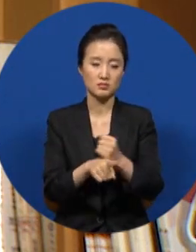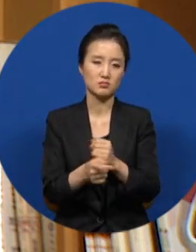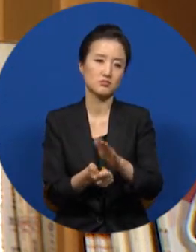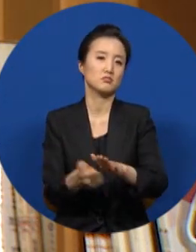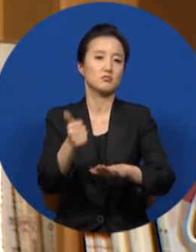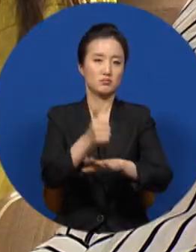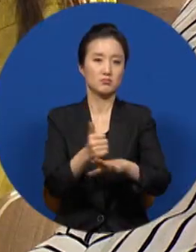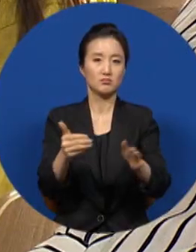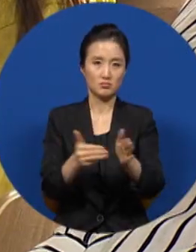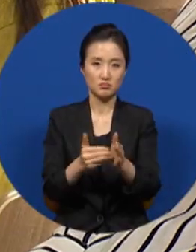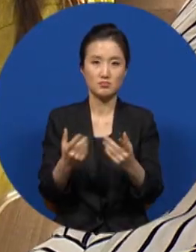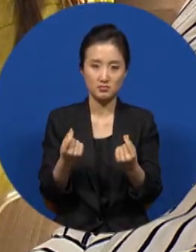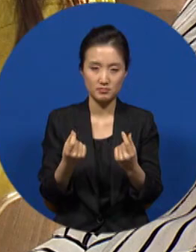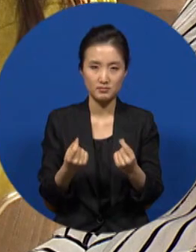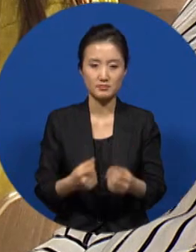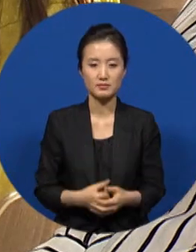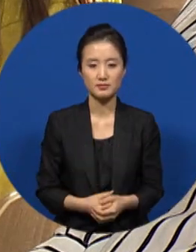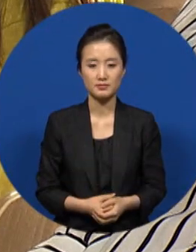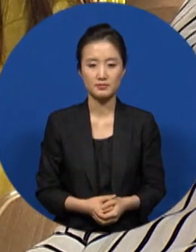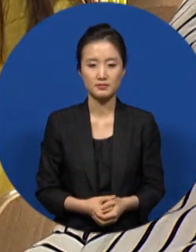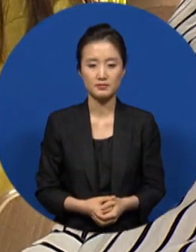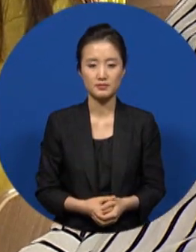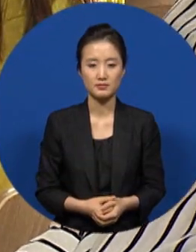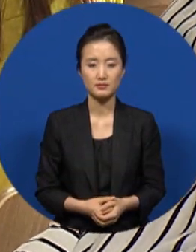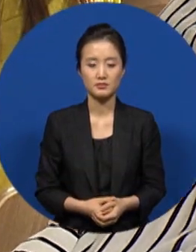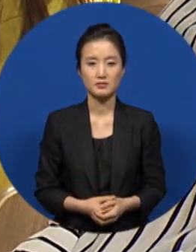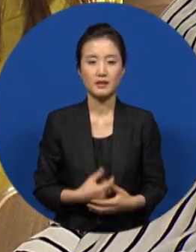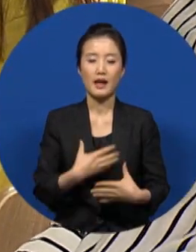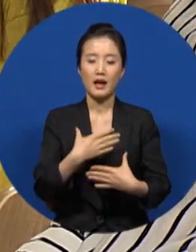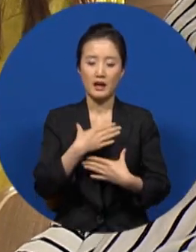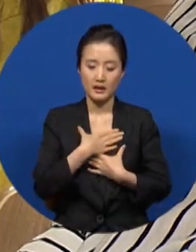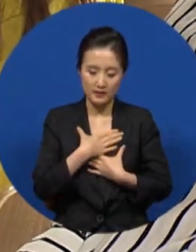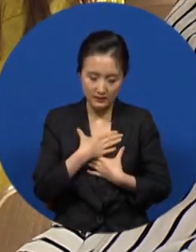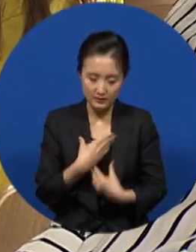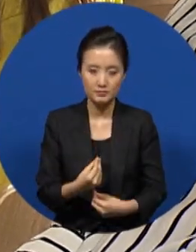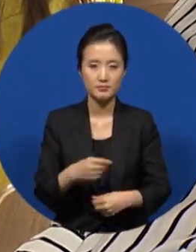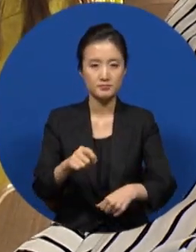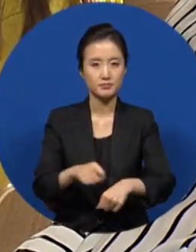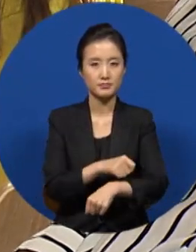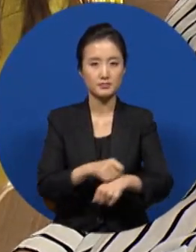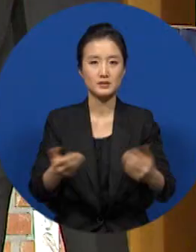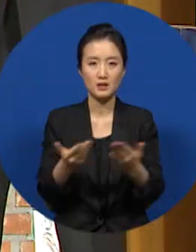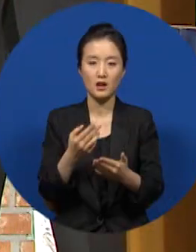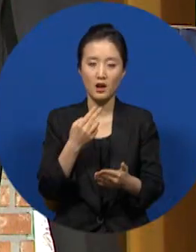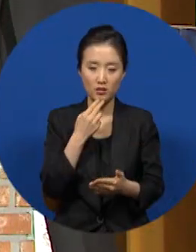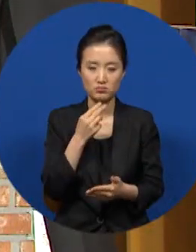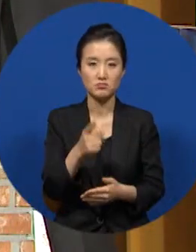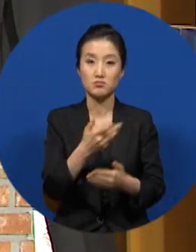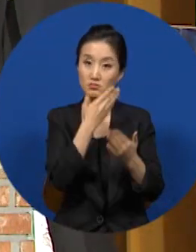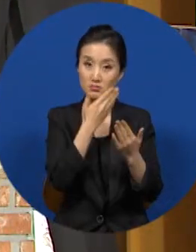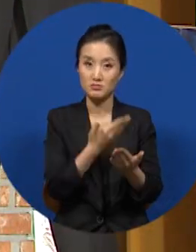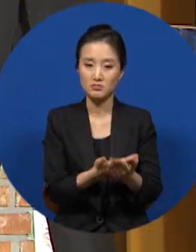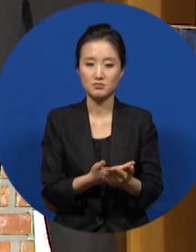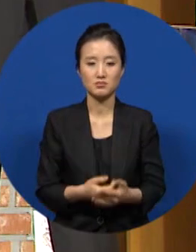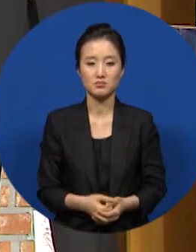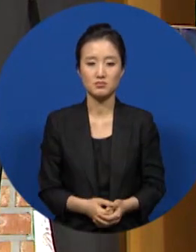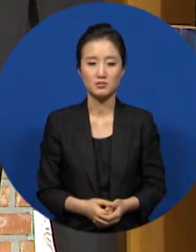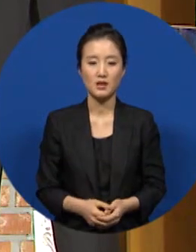있다든 치더라도 아무튼 무탈해야 될 것 같습니다. 아무 일이 없어야 되죠. 그냥